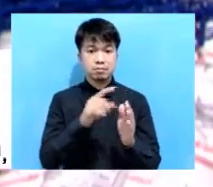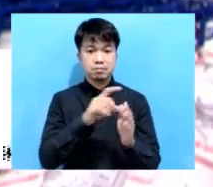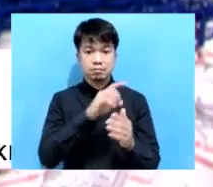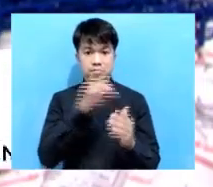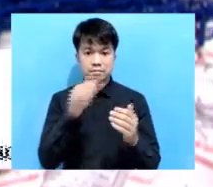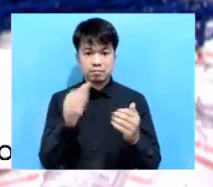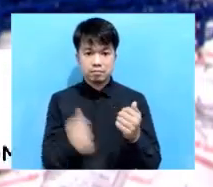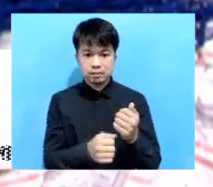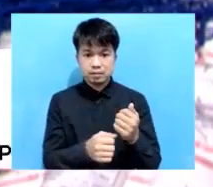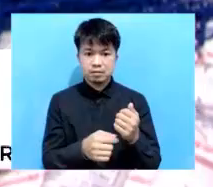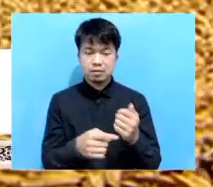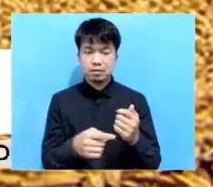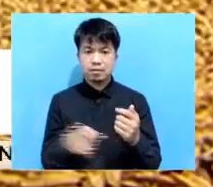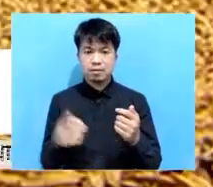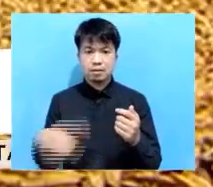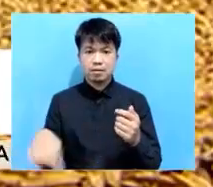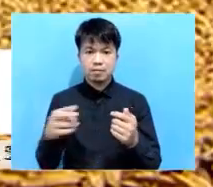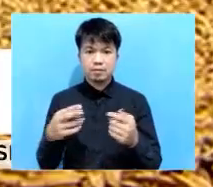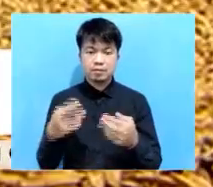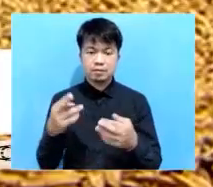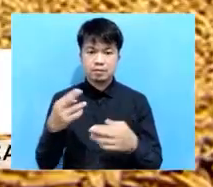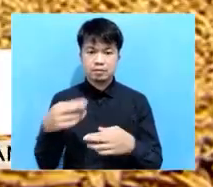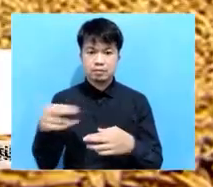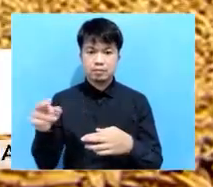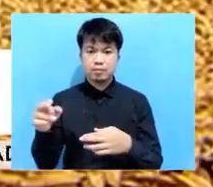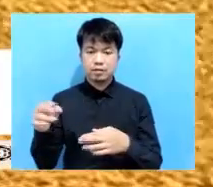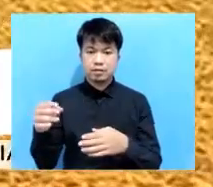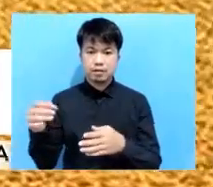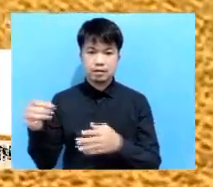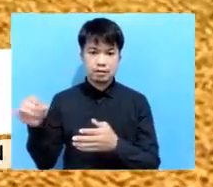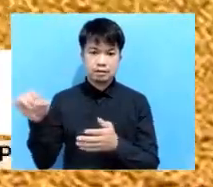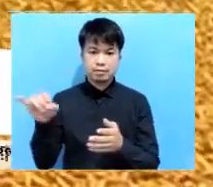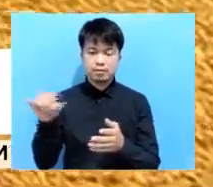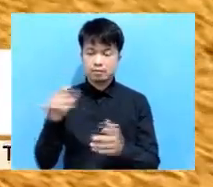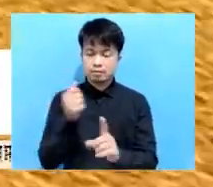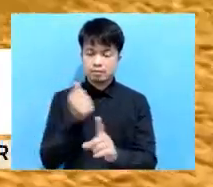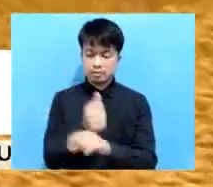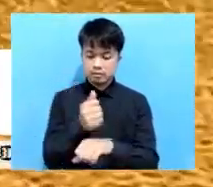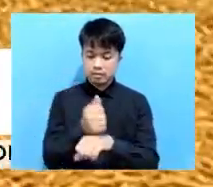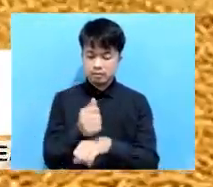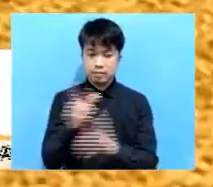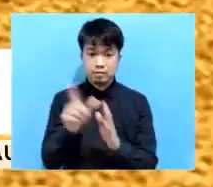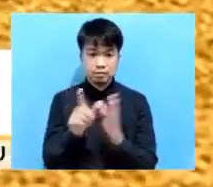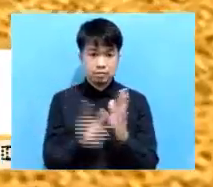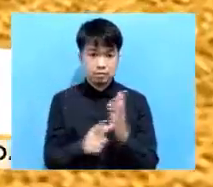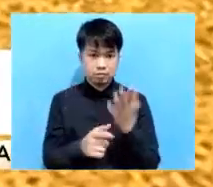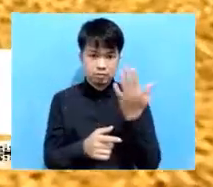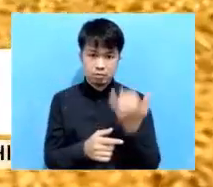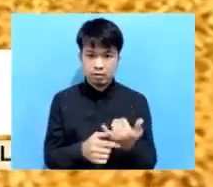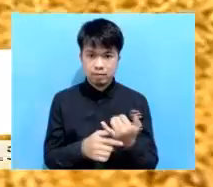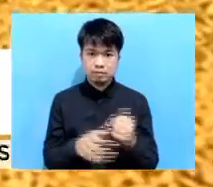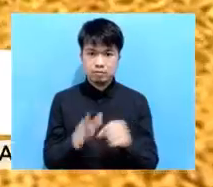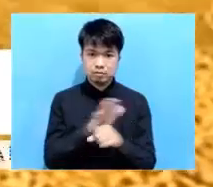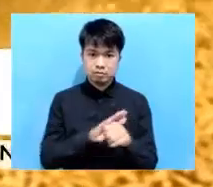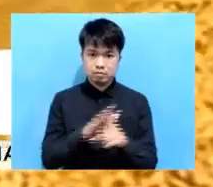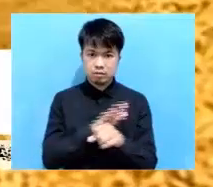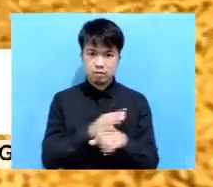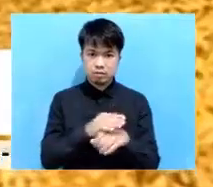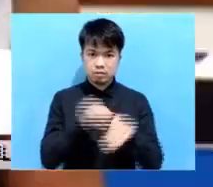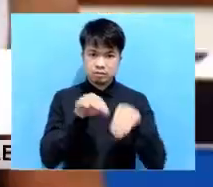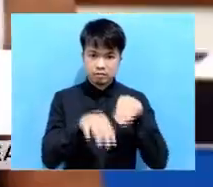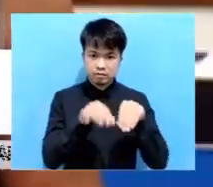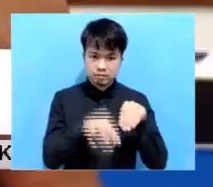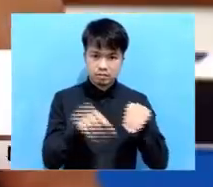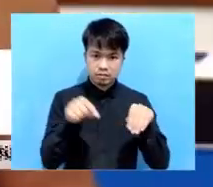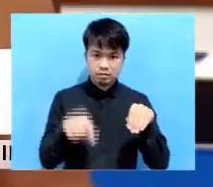ng bigas sa Pilipinas. Kaya naman nasisisi ang batas na ito dahil ito raw ang pumapatay sa lokal na industriya ng pagsasaka sa bansa. Pero